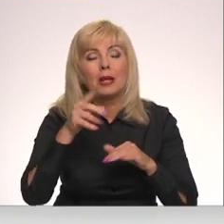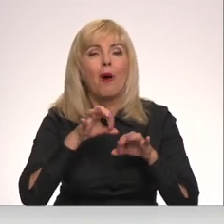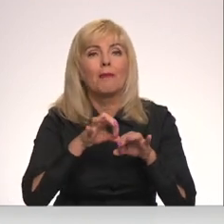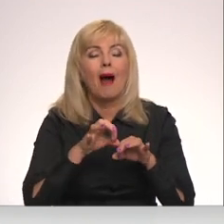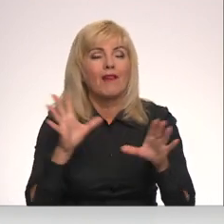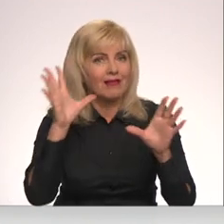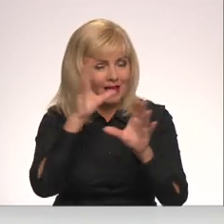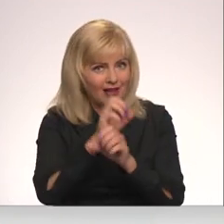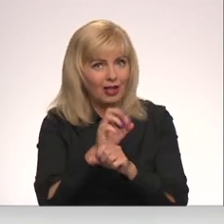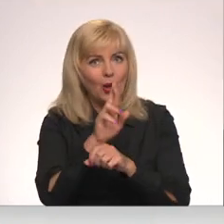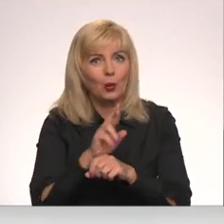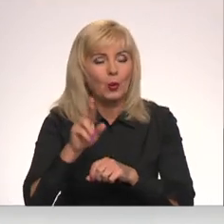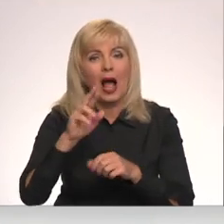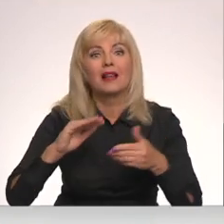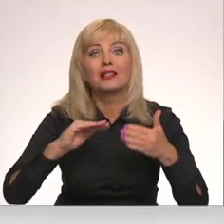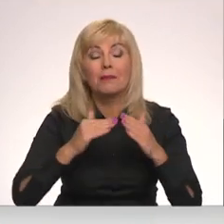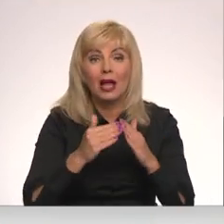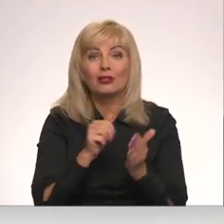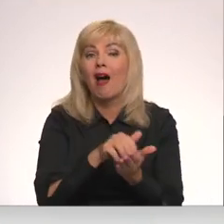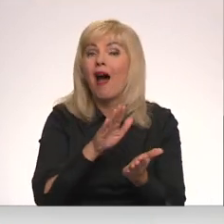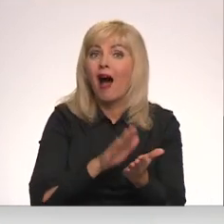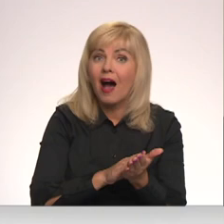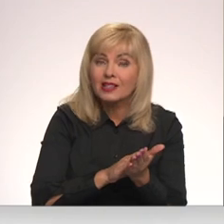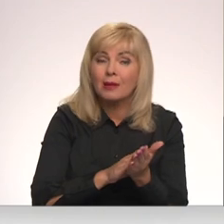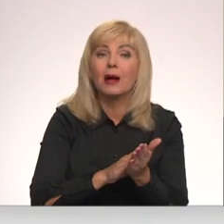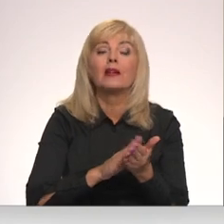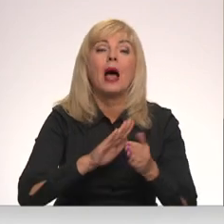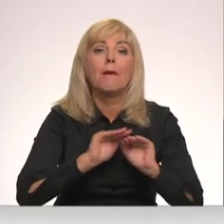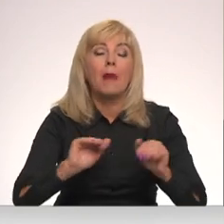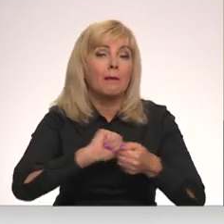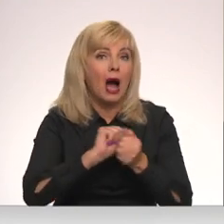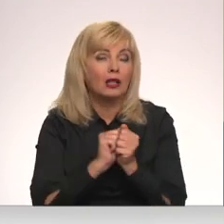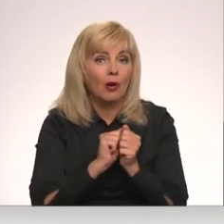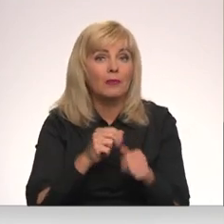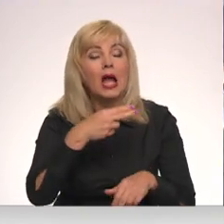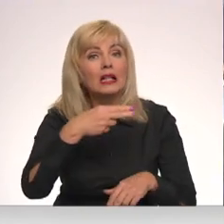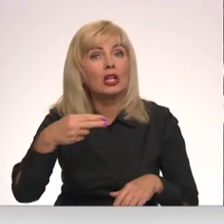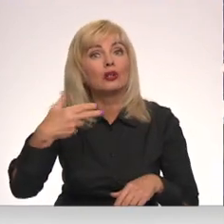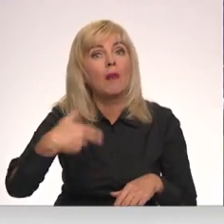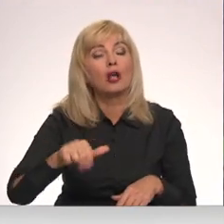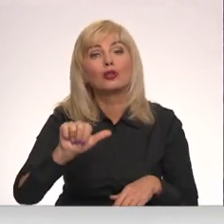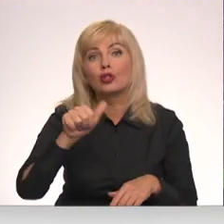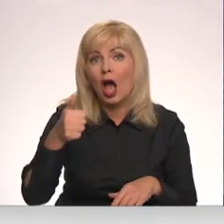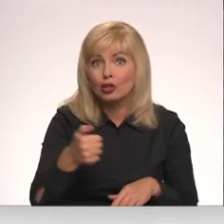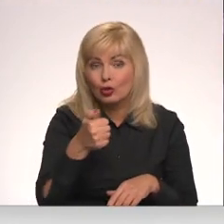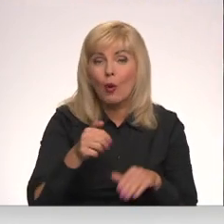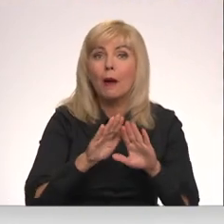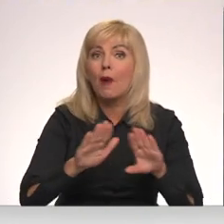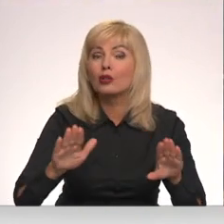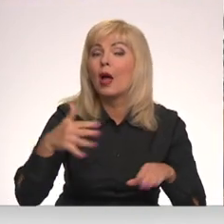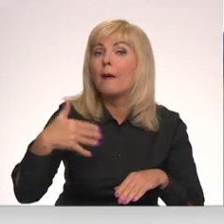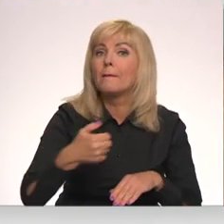nakti Rundāls pilī. Atzīmējot Rundāls pils pamatakmens ielikšanas 286. Un muzeja